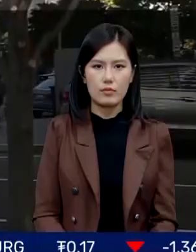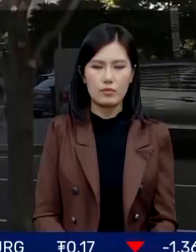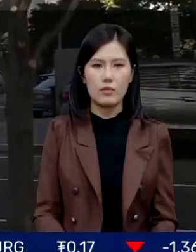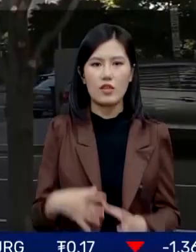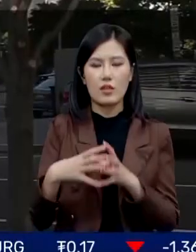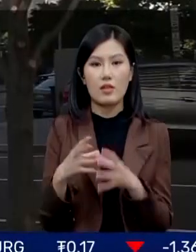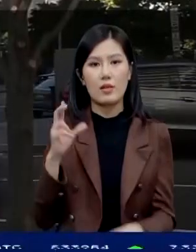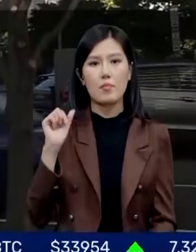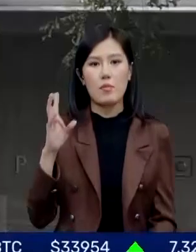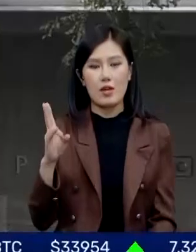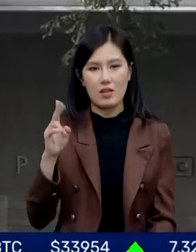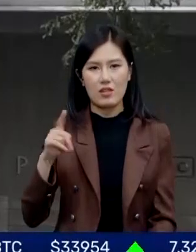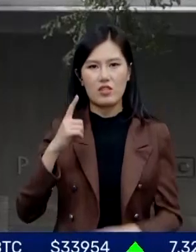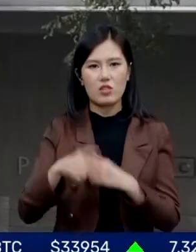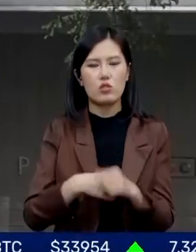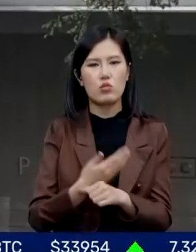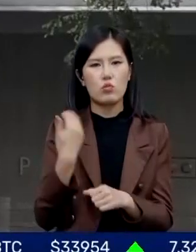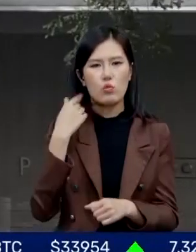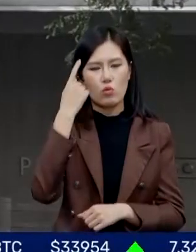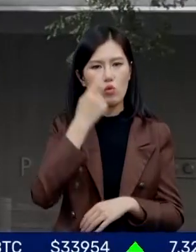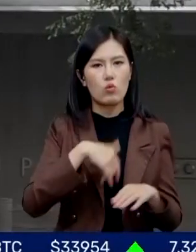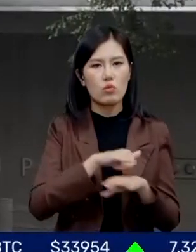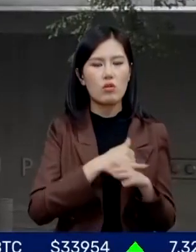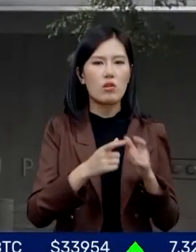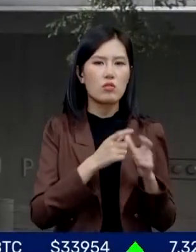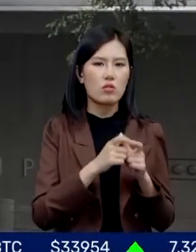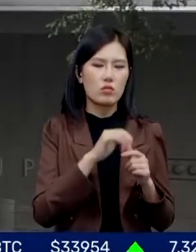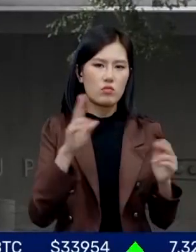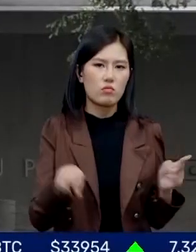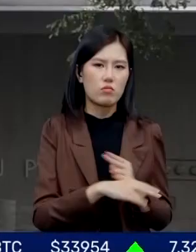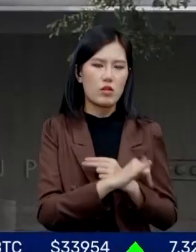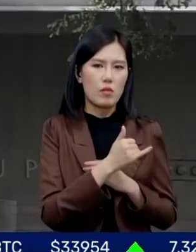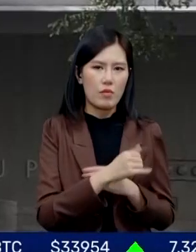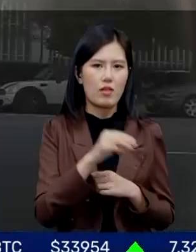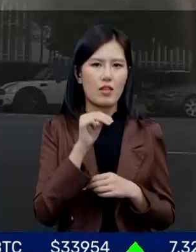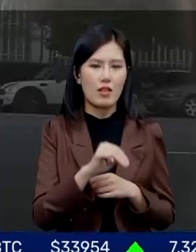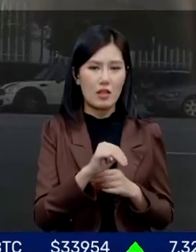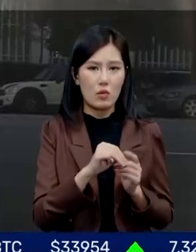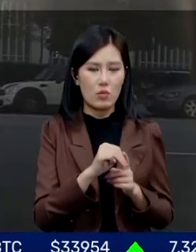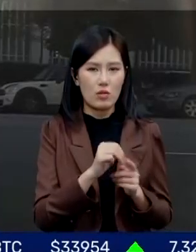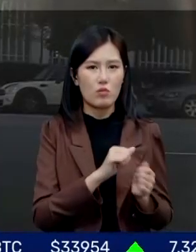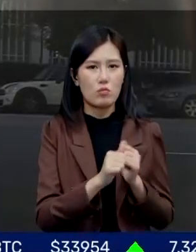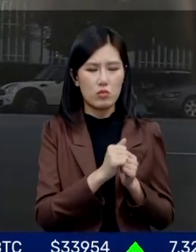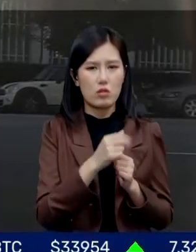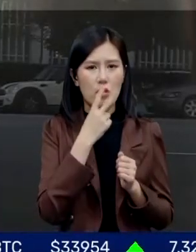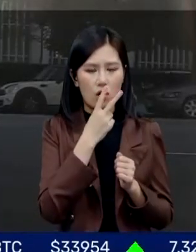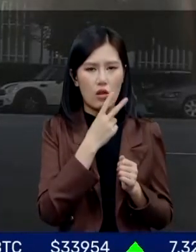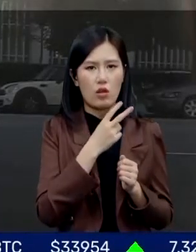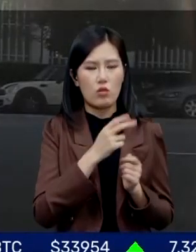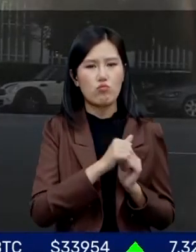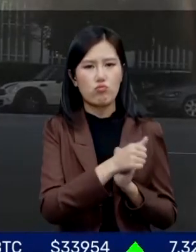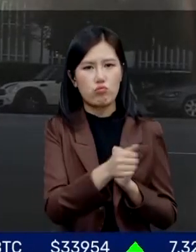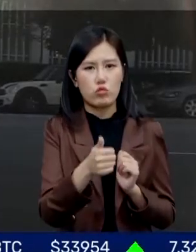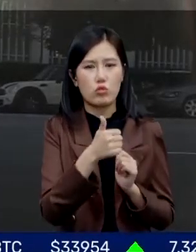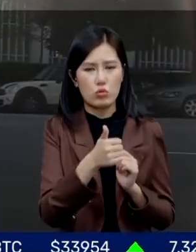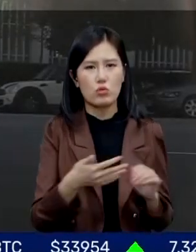Дэлхийн банкнаас өнгөрсөн он Монгол улсын эдийн засгийн тоймыг гаргаж за үүнд манай улсын тэтгэврийн тогтолцоог харьцангуй өгөөмөр өндөр хамрагдaltaй боловч төсвийн зарлалыг